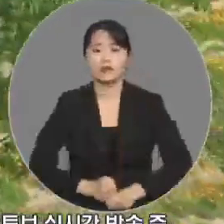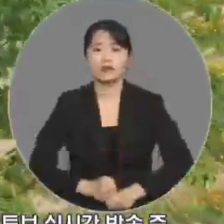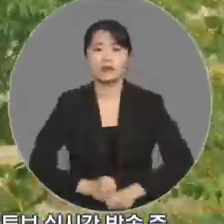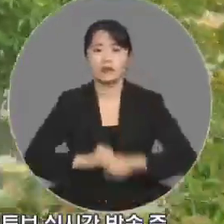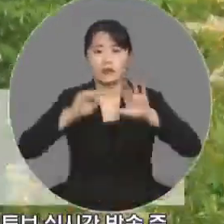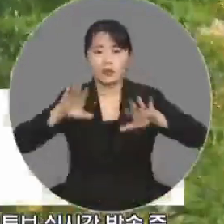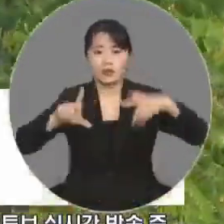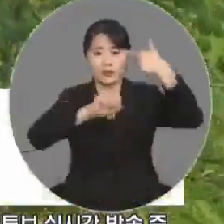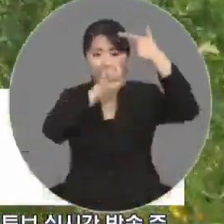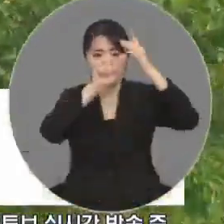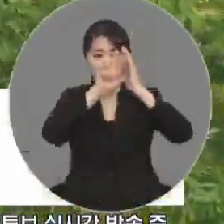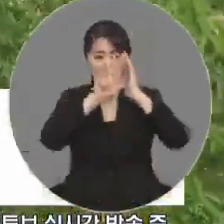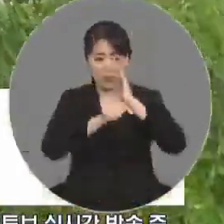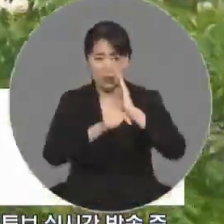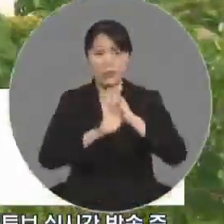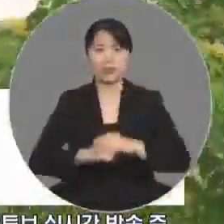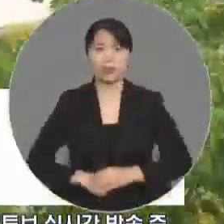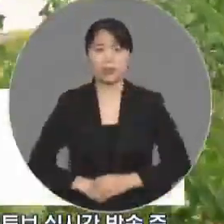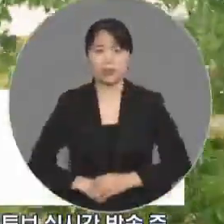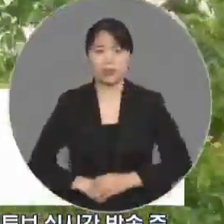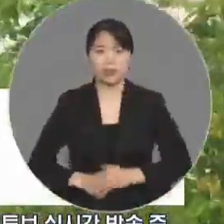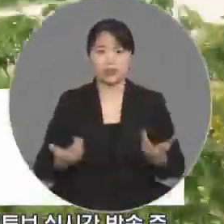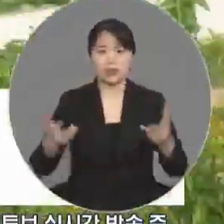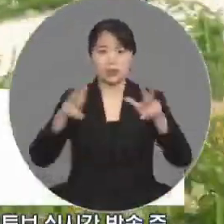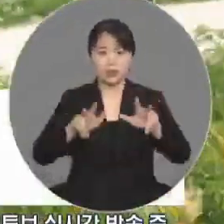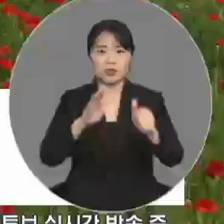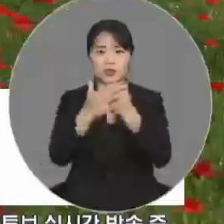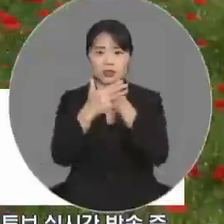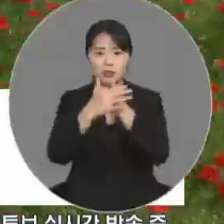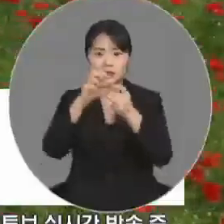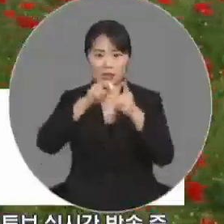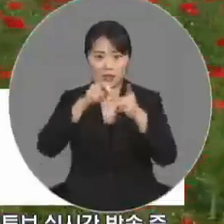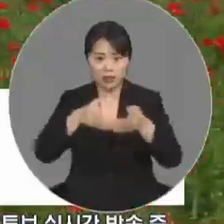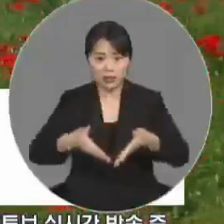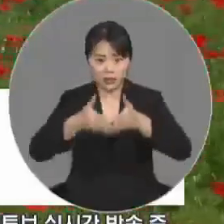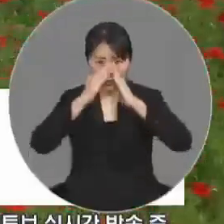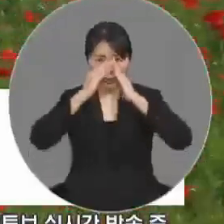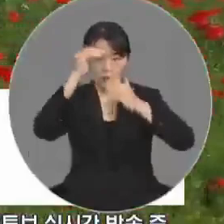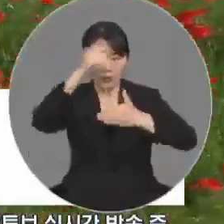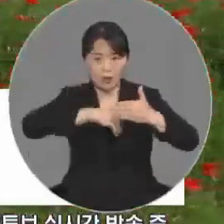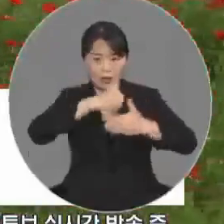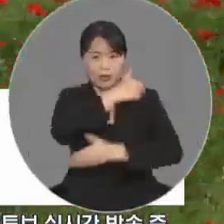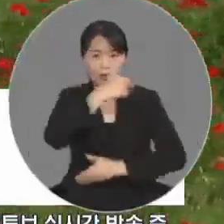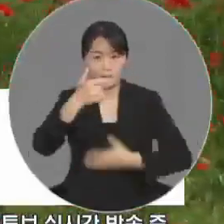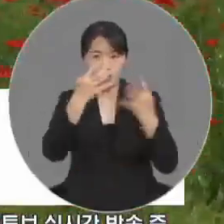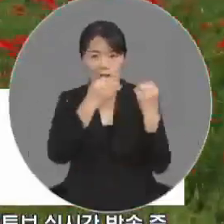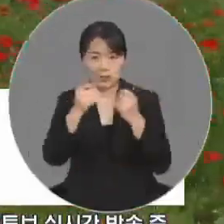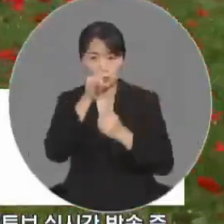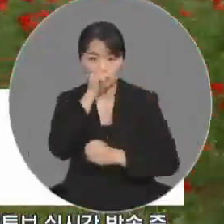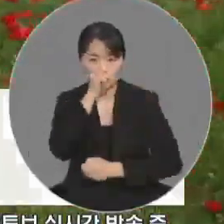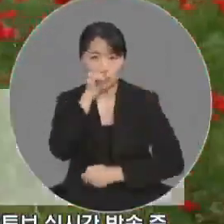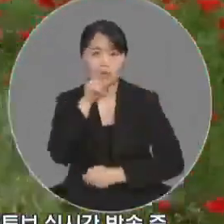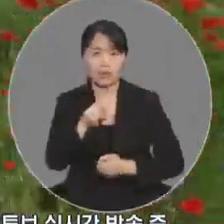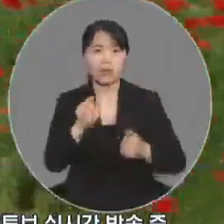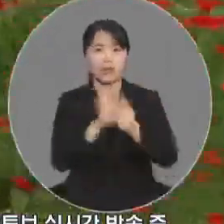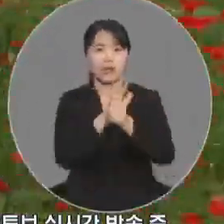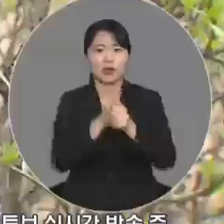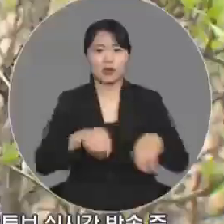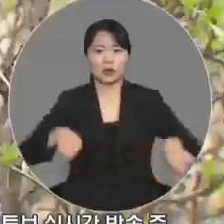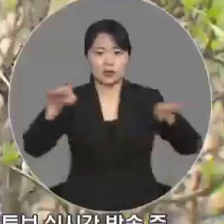6월 3,000제곱미터 규모의 정원 지원센터 건립 등 대규모 공사를 앞두고 울산시가 각종 편의시설 정비에 나선